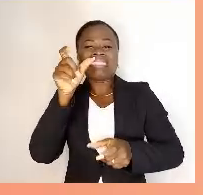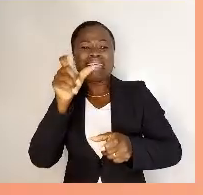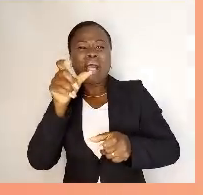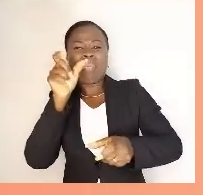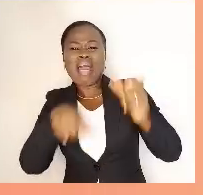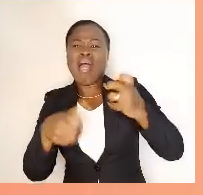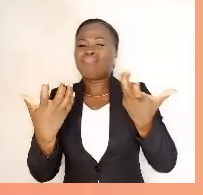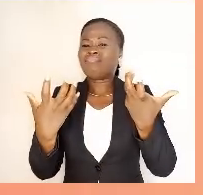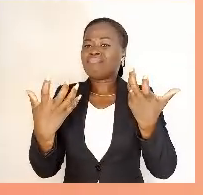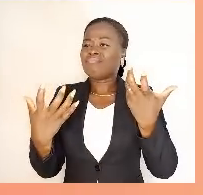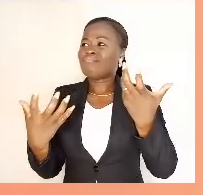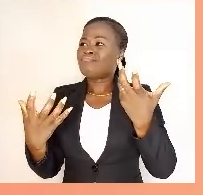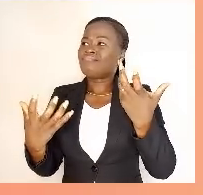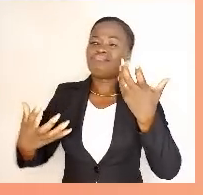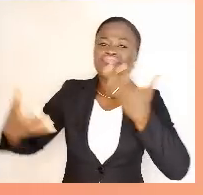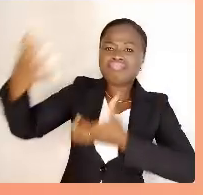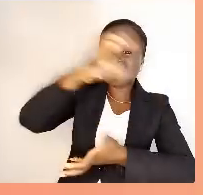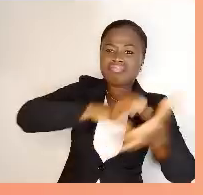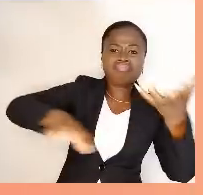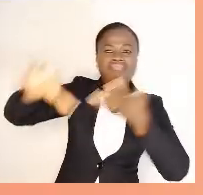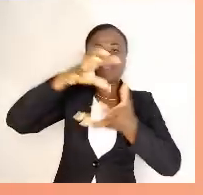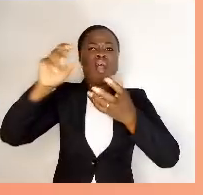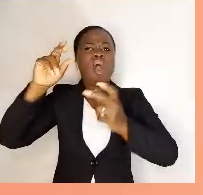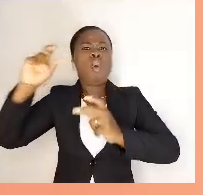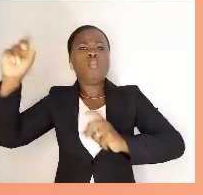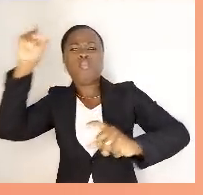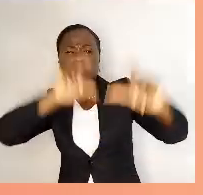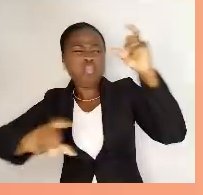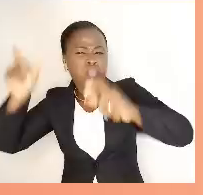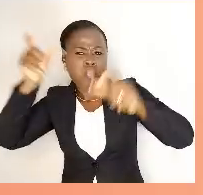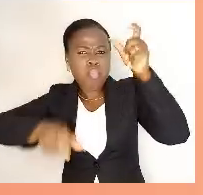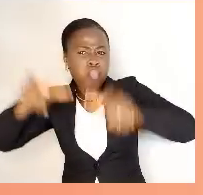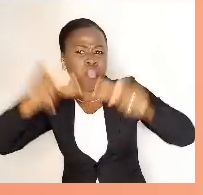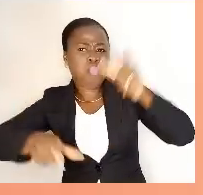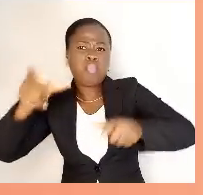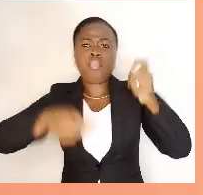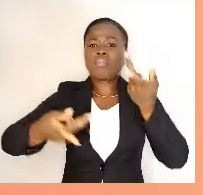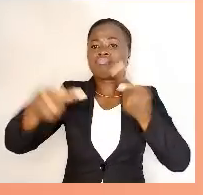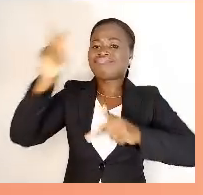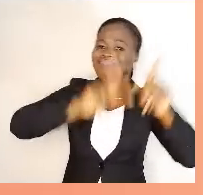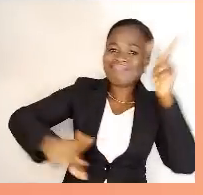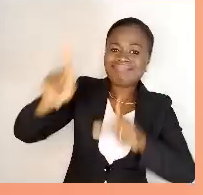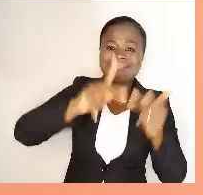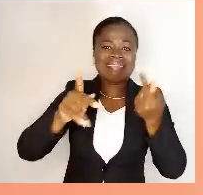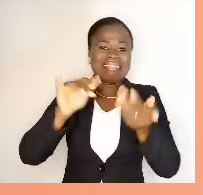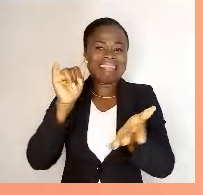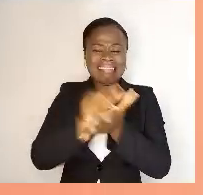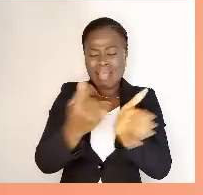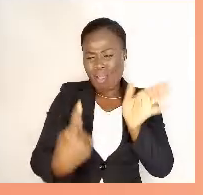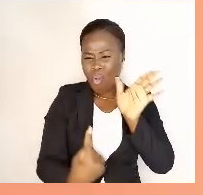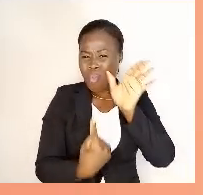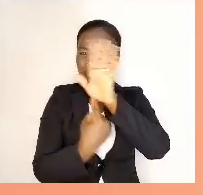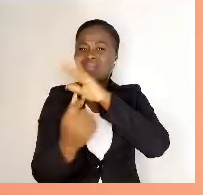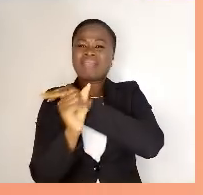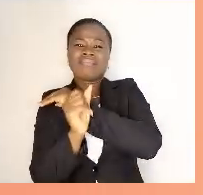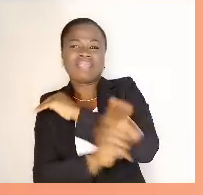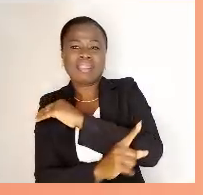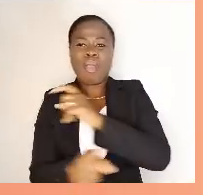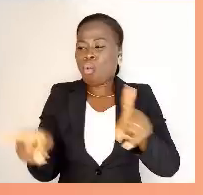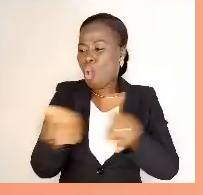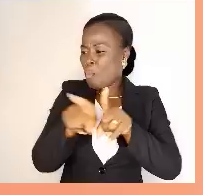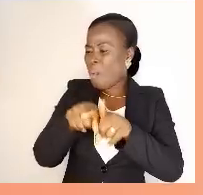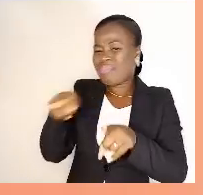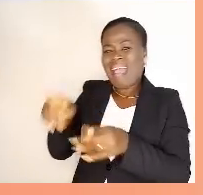Abandonnons les postures populistes, nihilistes, extrémistes qui tentent de présenter notre